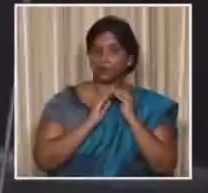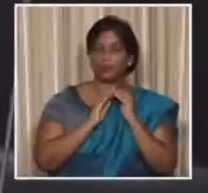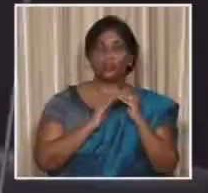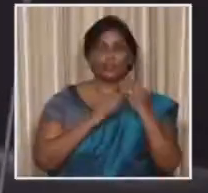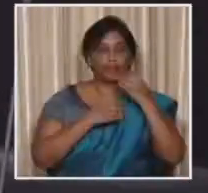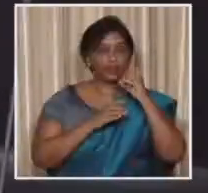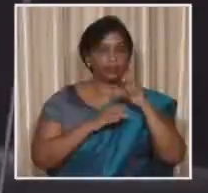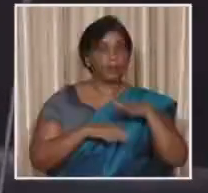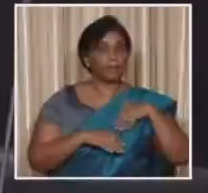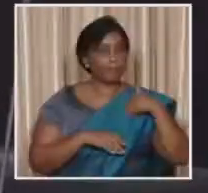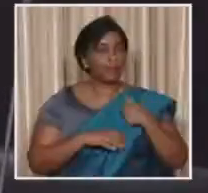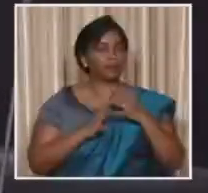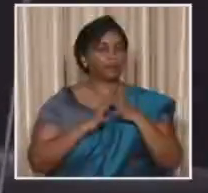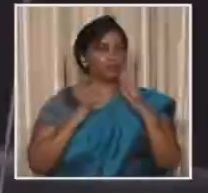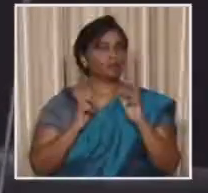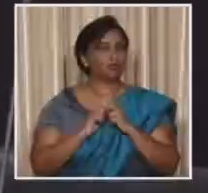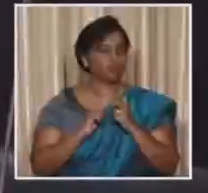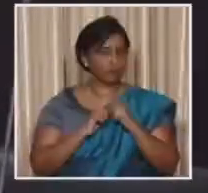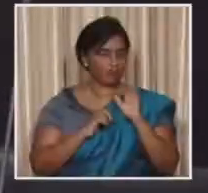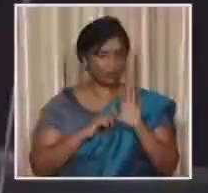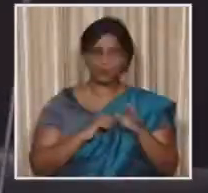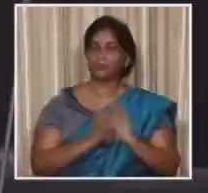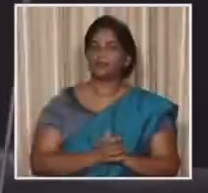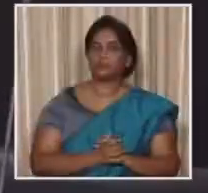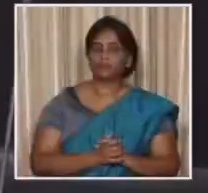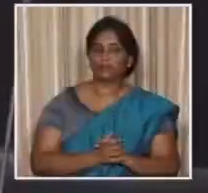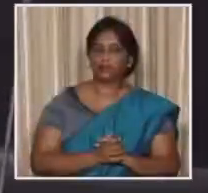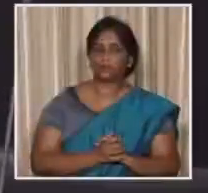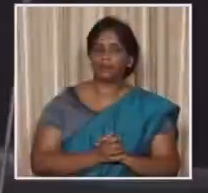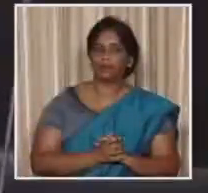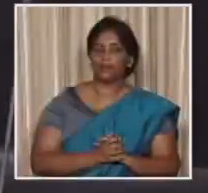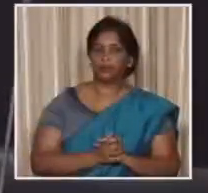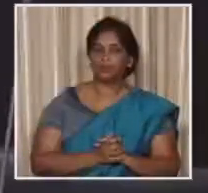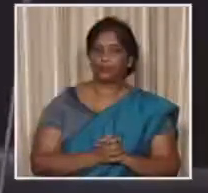විද්‍යාපීඨ ප්‍රධානීන්ට බරපතල ගැටලුවක් පවතී.